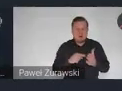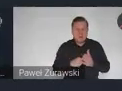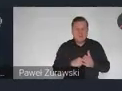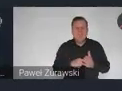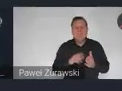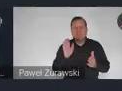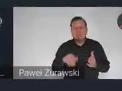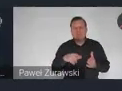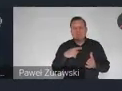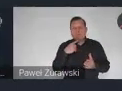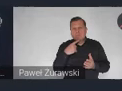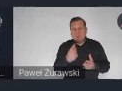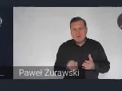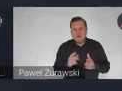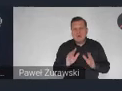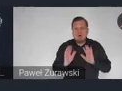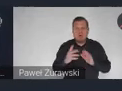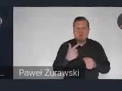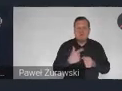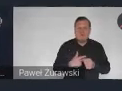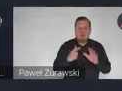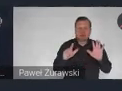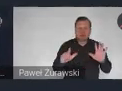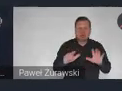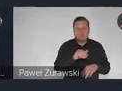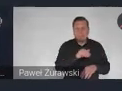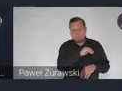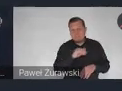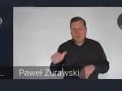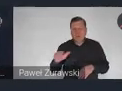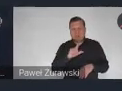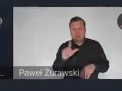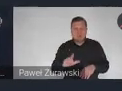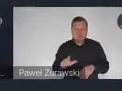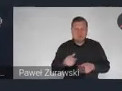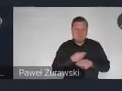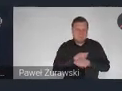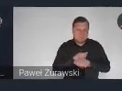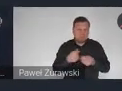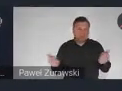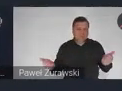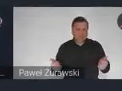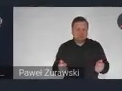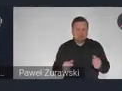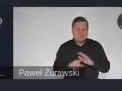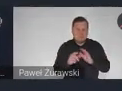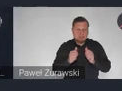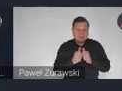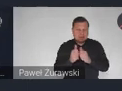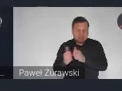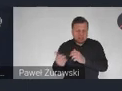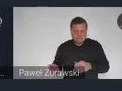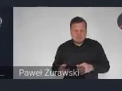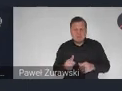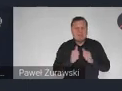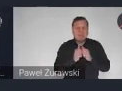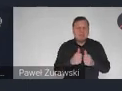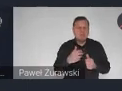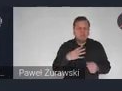powiedzieć że przekazano około 27 milionów złotych na dofinansowane zadania tych zadań było